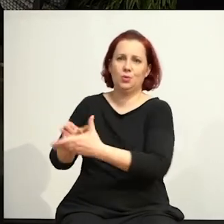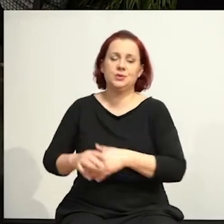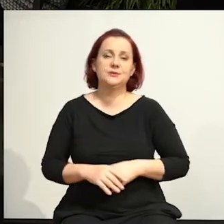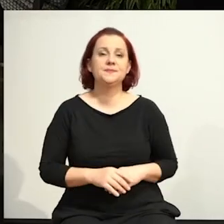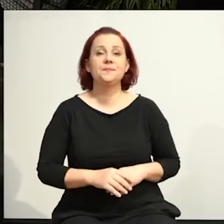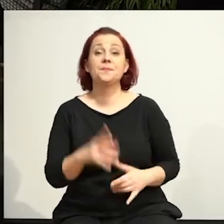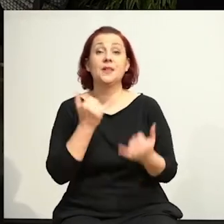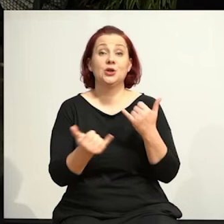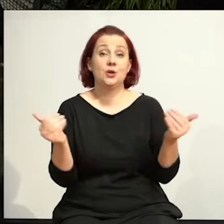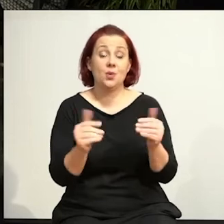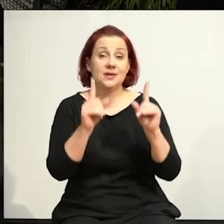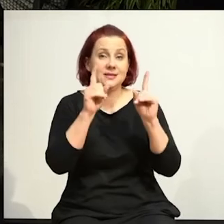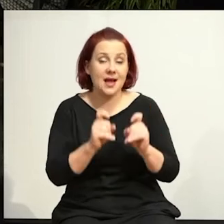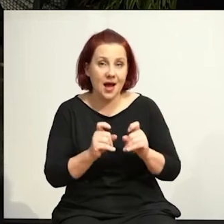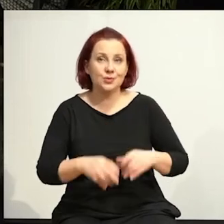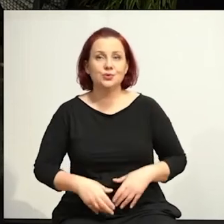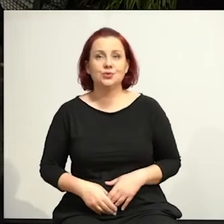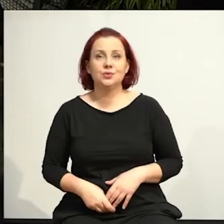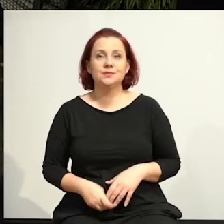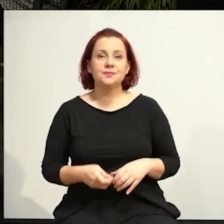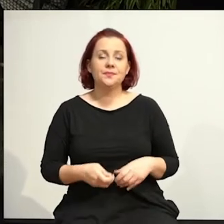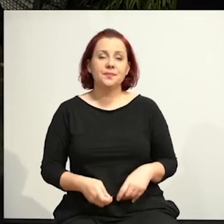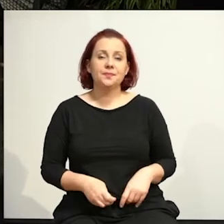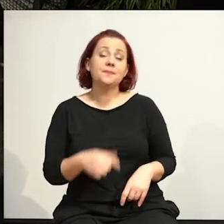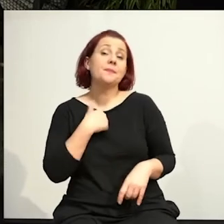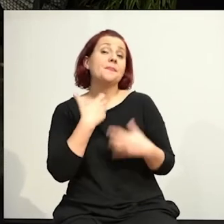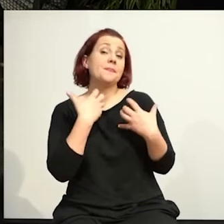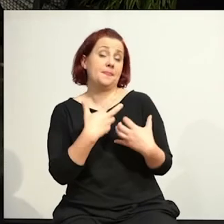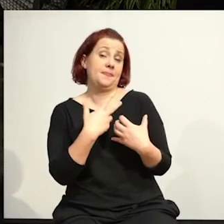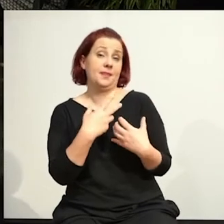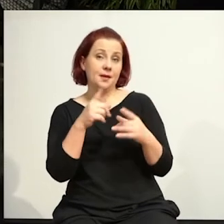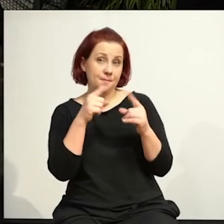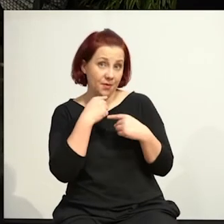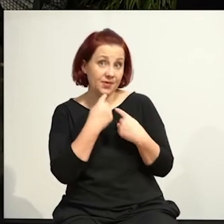Jeśli mogę zacząć, to powiedziałbym, że postrzegam Norwida